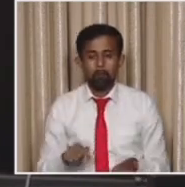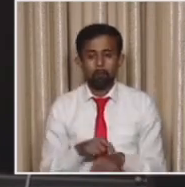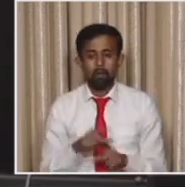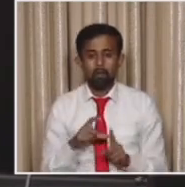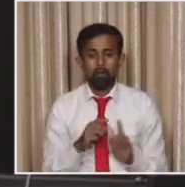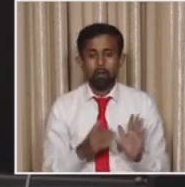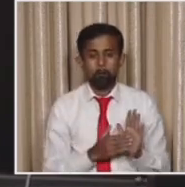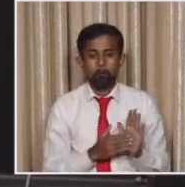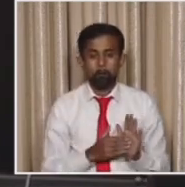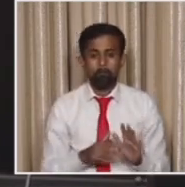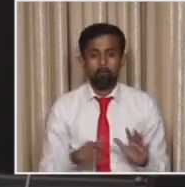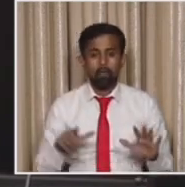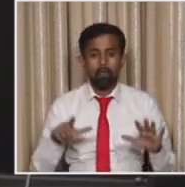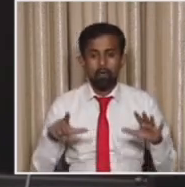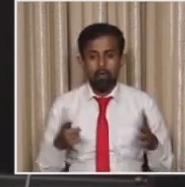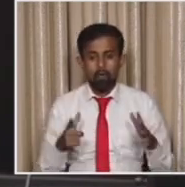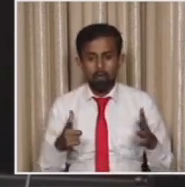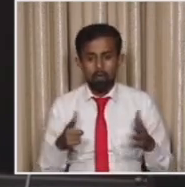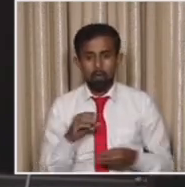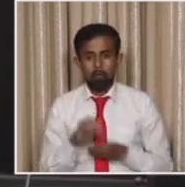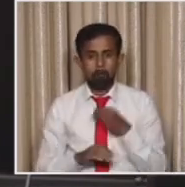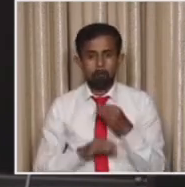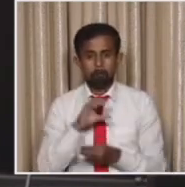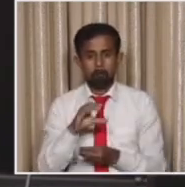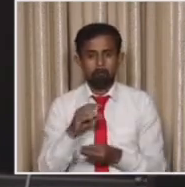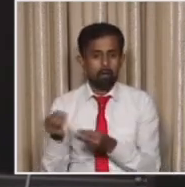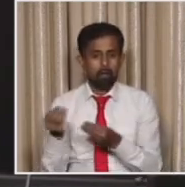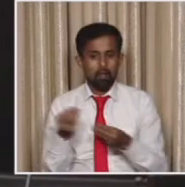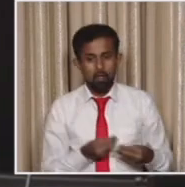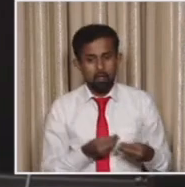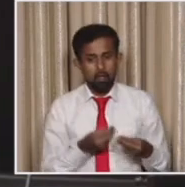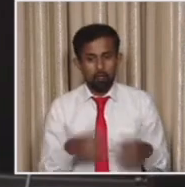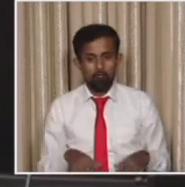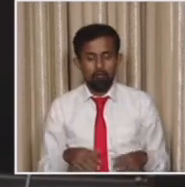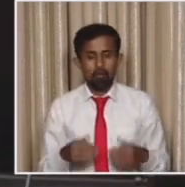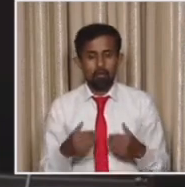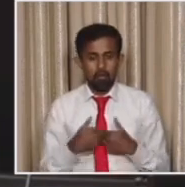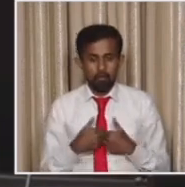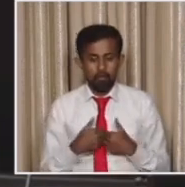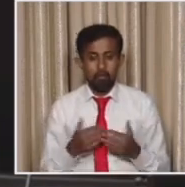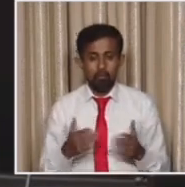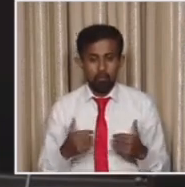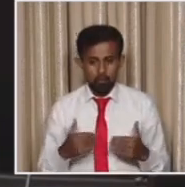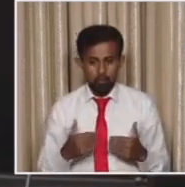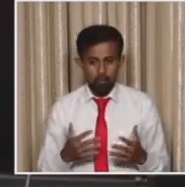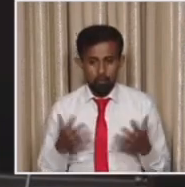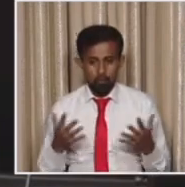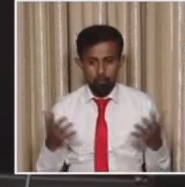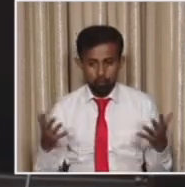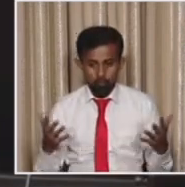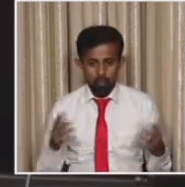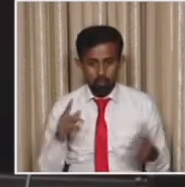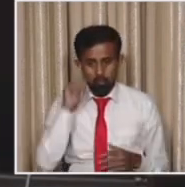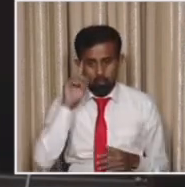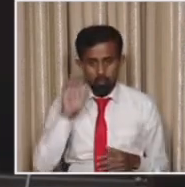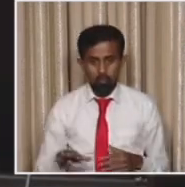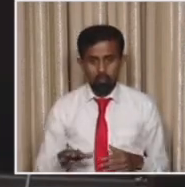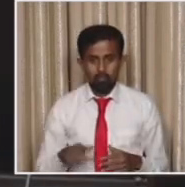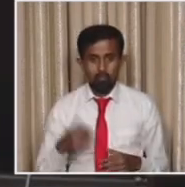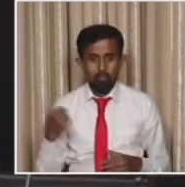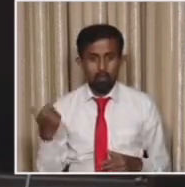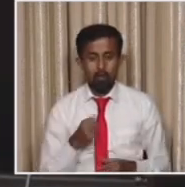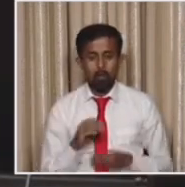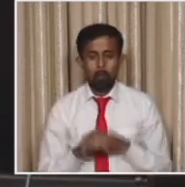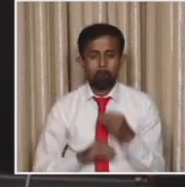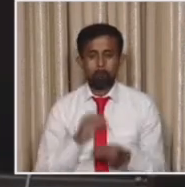ඩොලර් මිලියන 700ක විතර ආයෝජන ලැබිලා තියෙනවා. අපි බලනවා මොකක් හරි විදිහකට ඒක තවත් ඉදිරියට වැඩි කරන්න. ඒ වගේම අපේ අලුත්